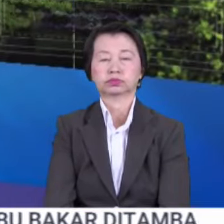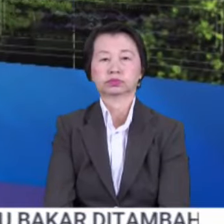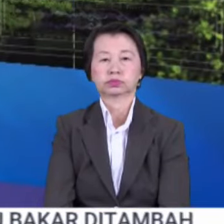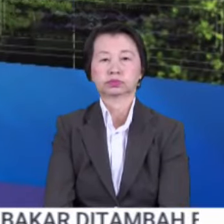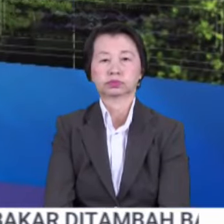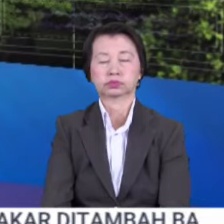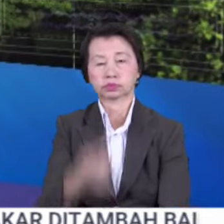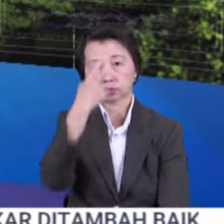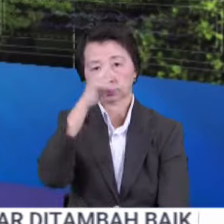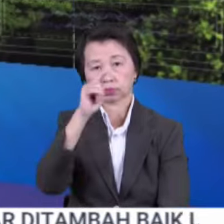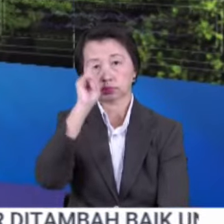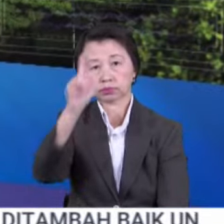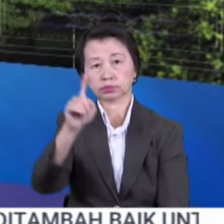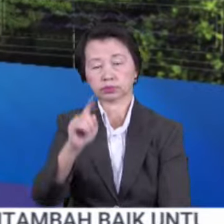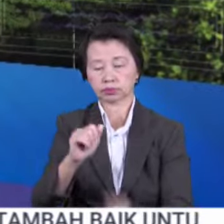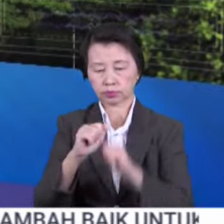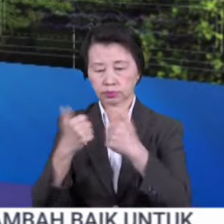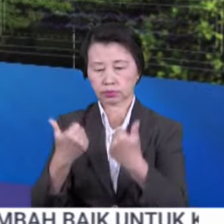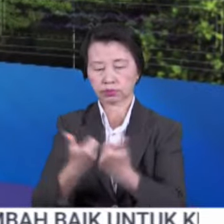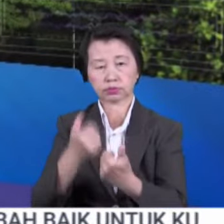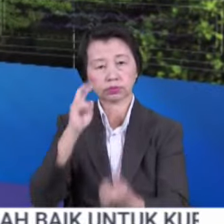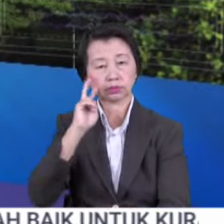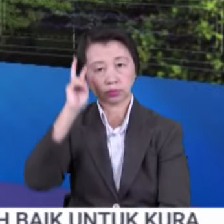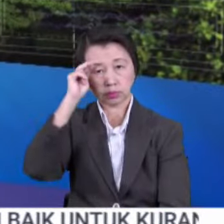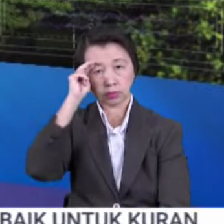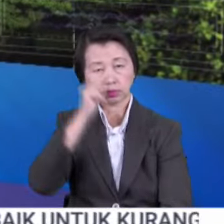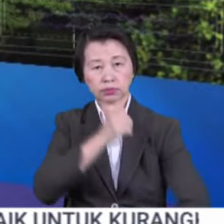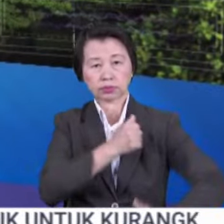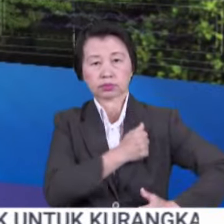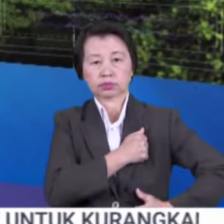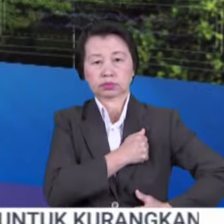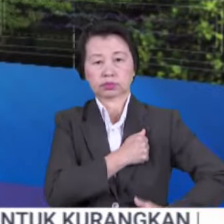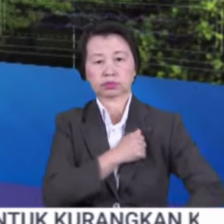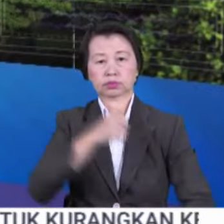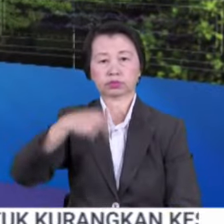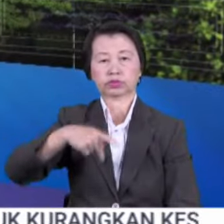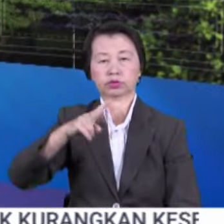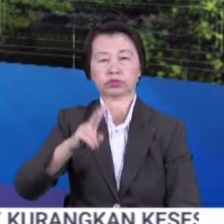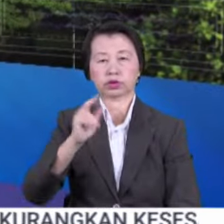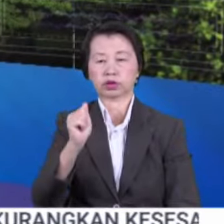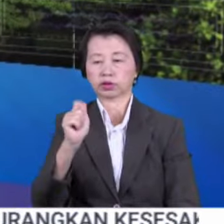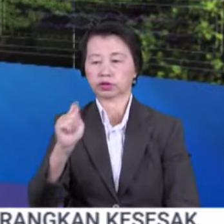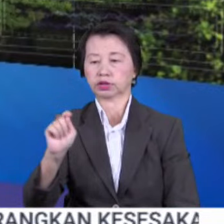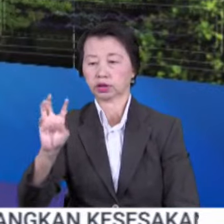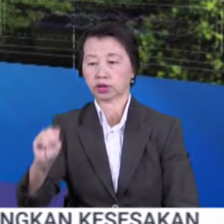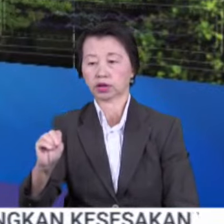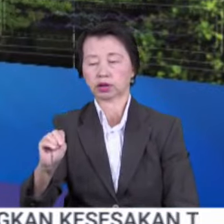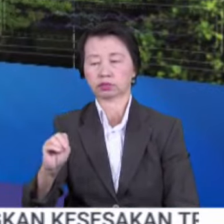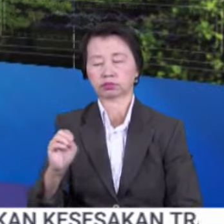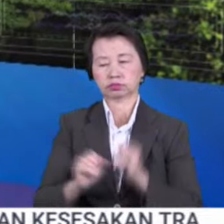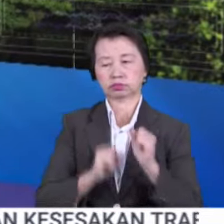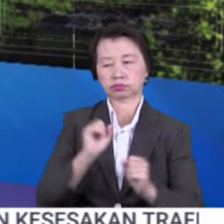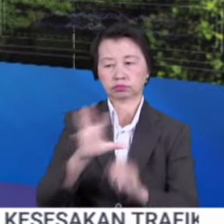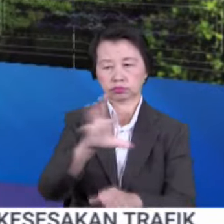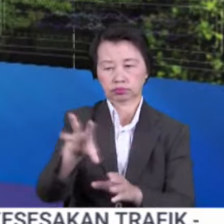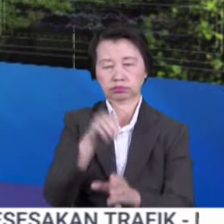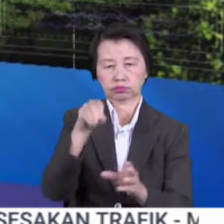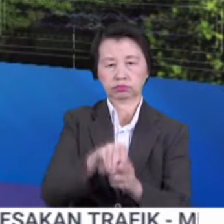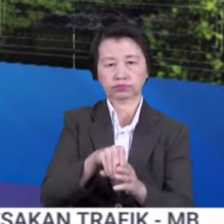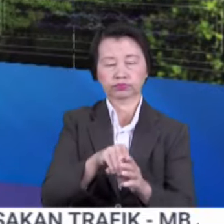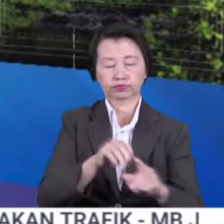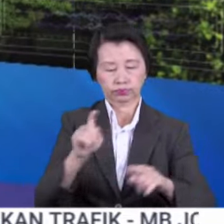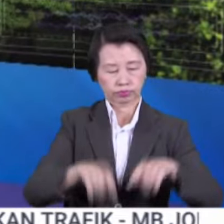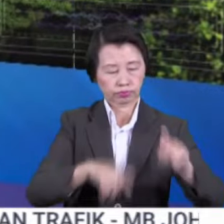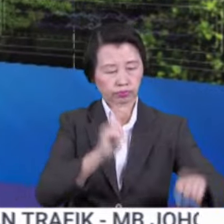bagi memastikan persatuan Veteran angkatan tentram bersifat inklusif berbagai